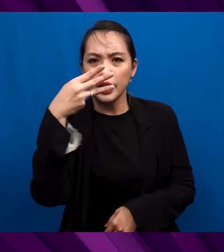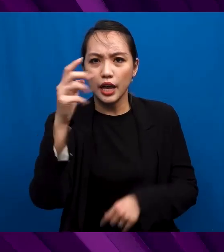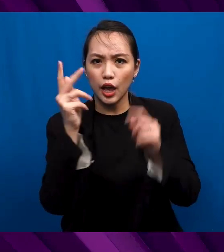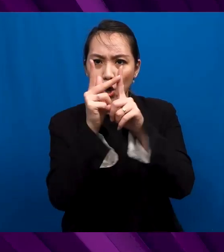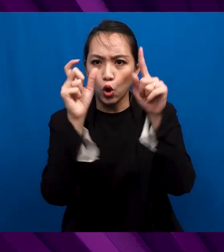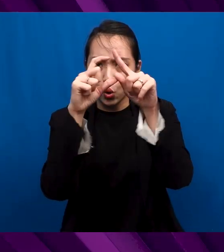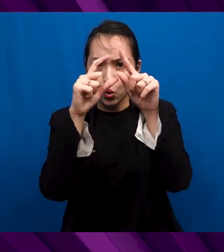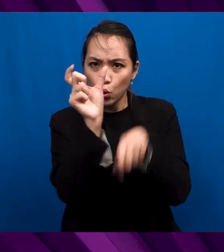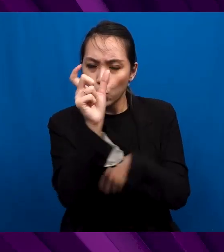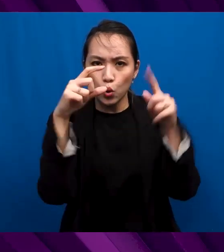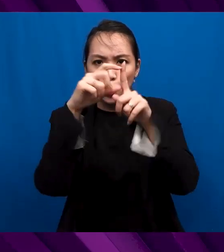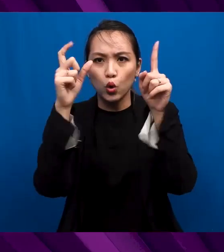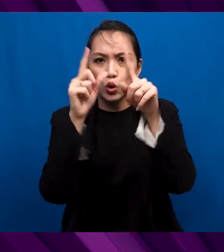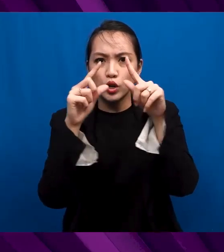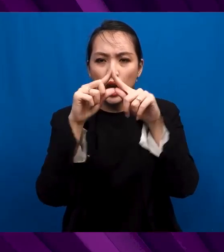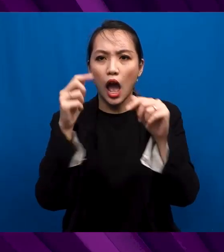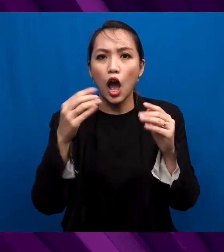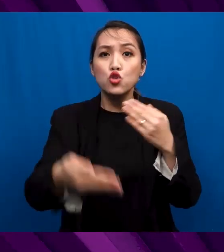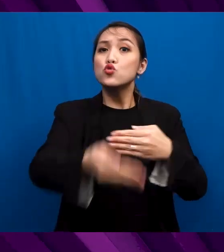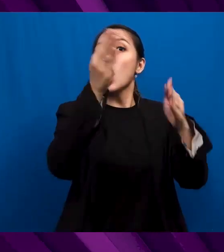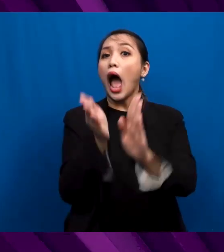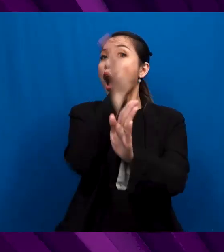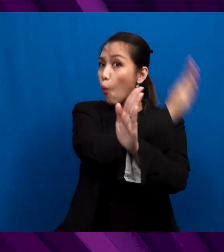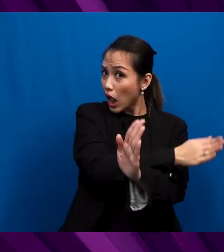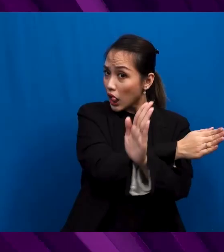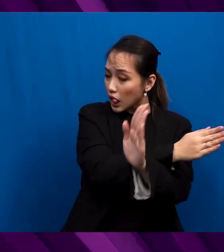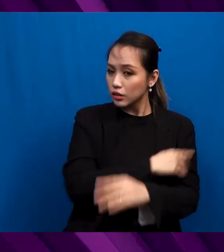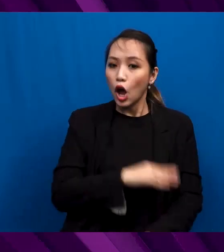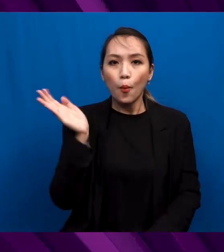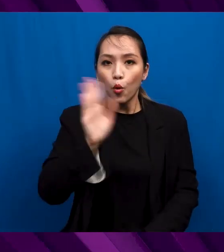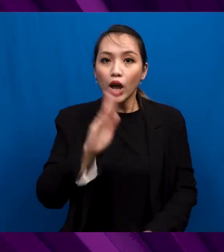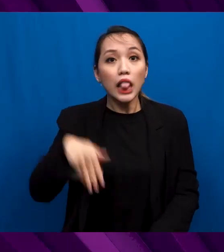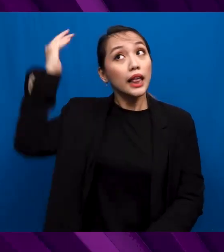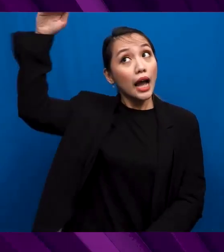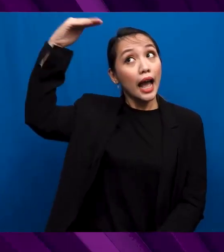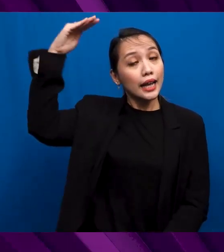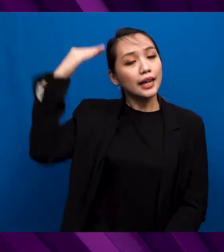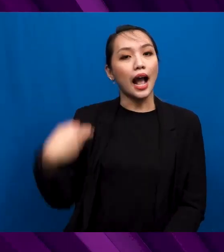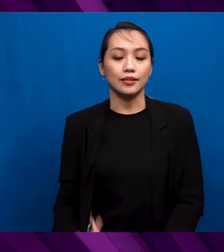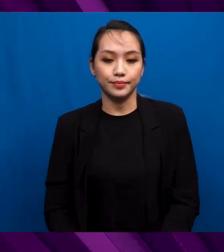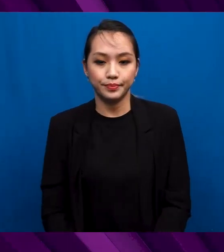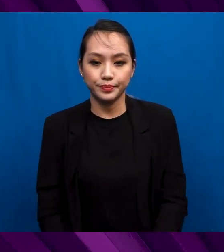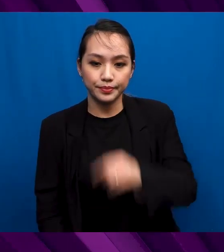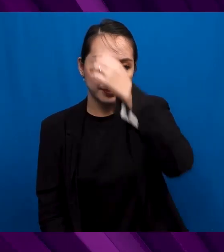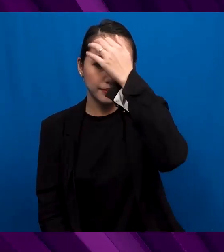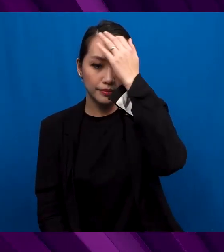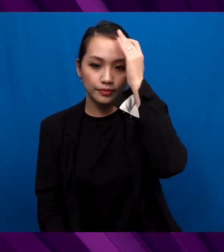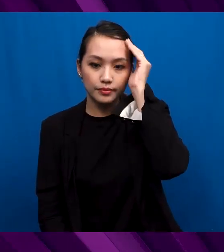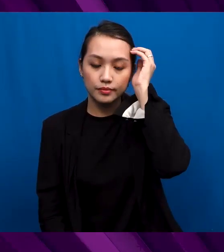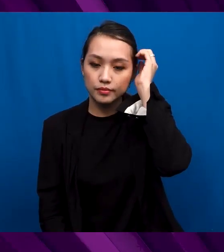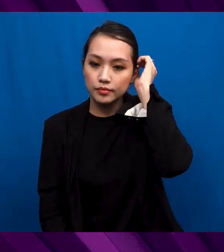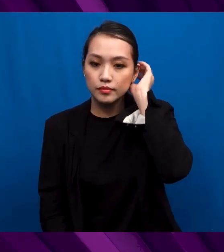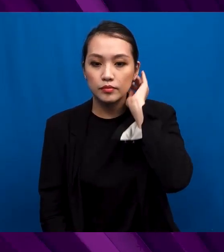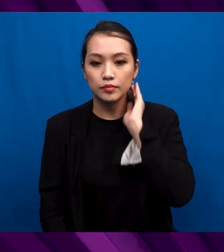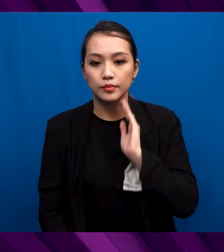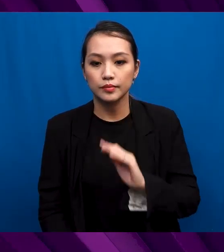Yehuda? Ya kita semua tahu singa dari Yehuda, Yesus dari keturunan suku ini. Tapi Simeon missing